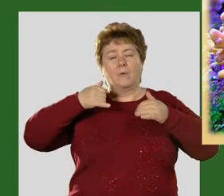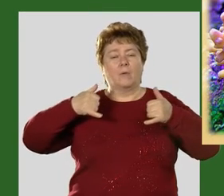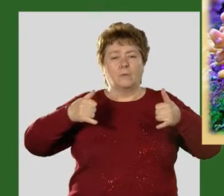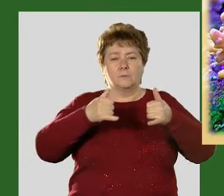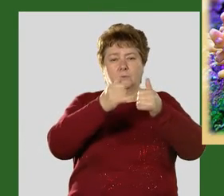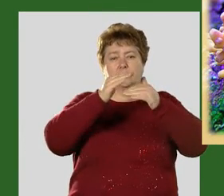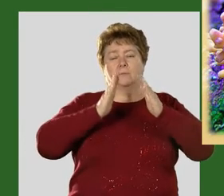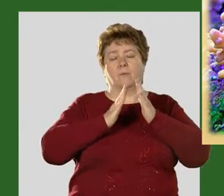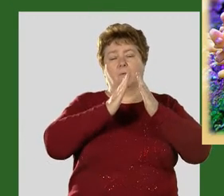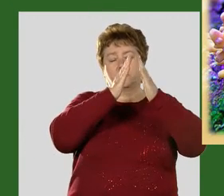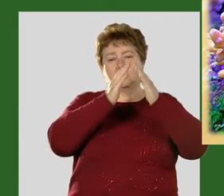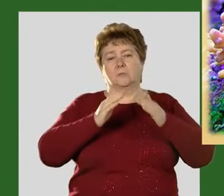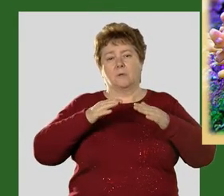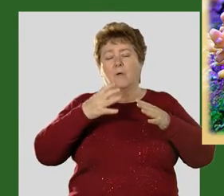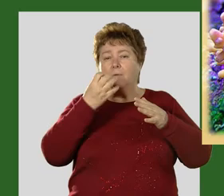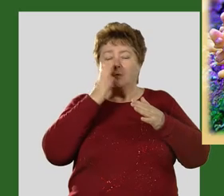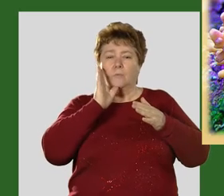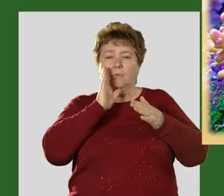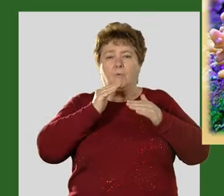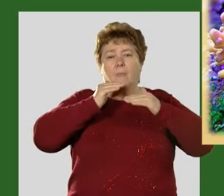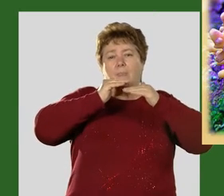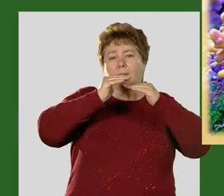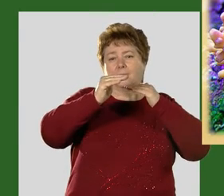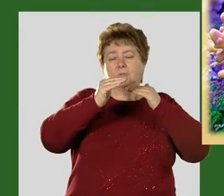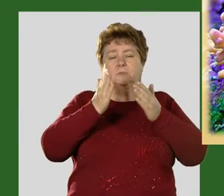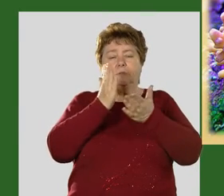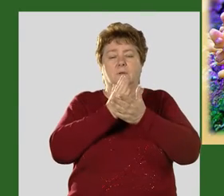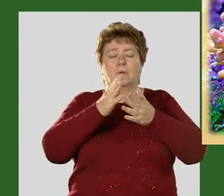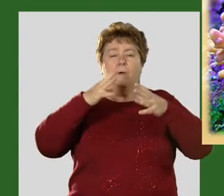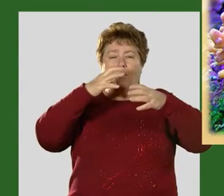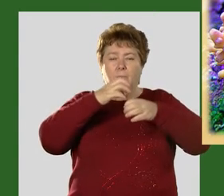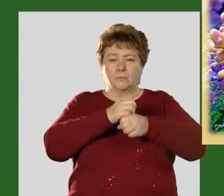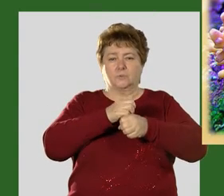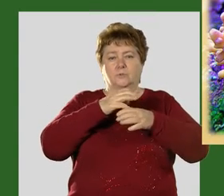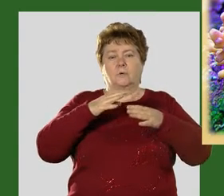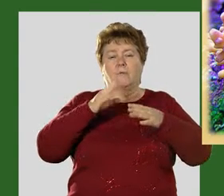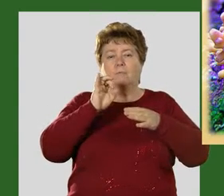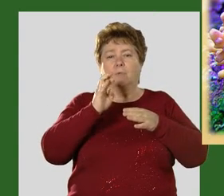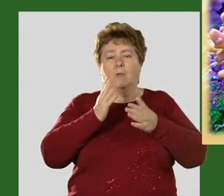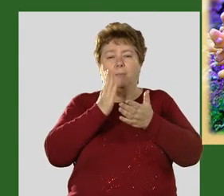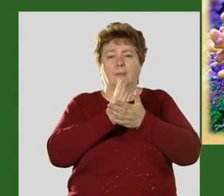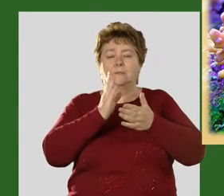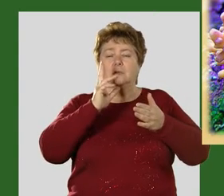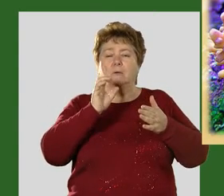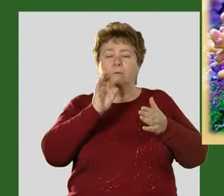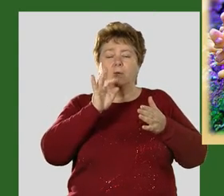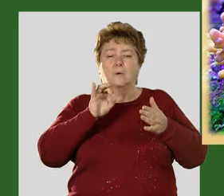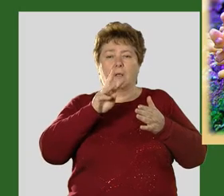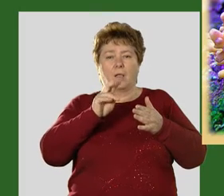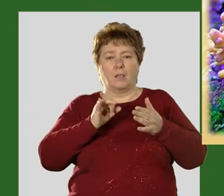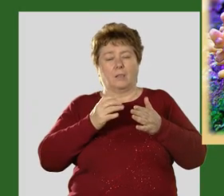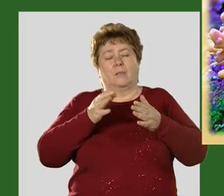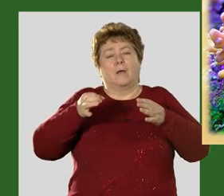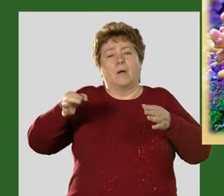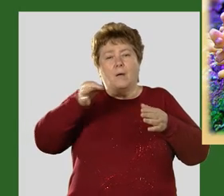течениями вершины. В теплых водах на вершинах потухших вулканов формируются кораллы, образуя